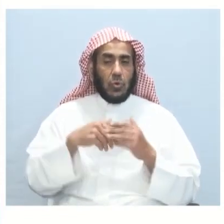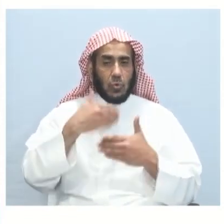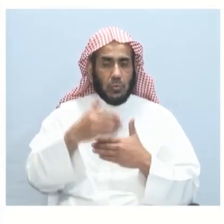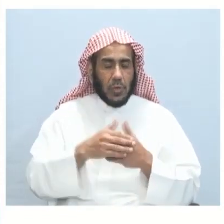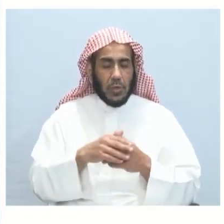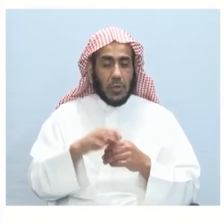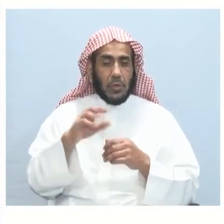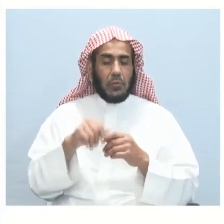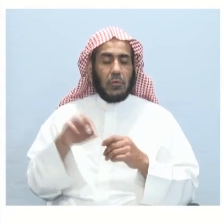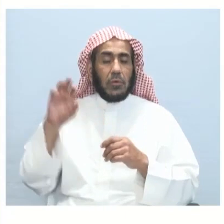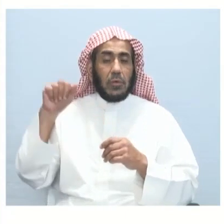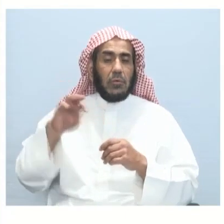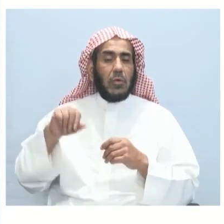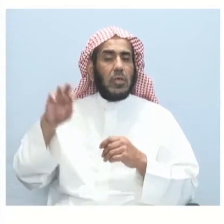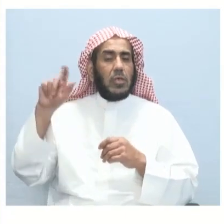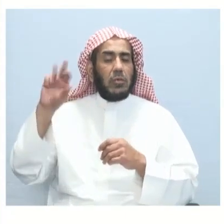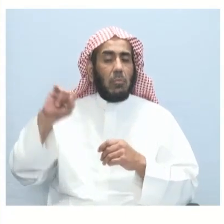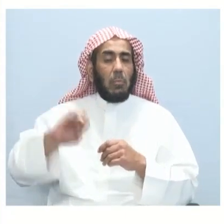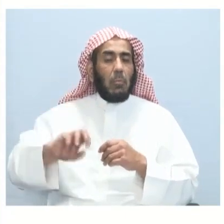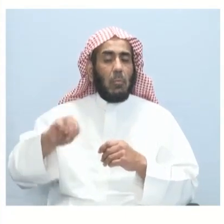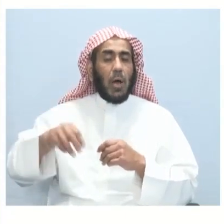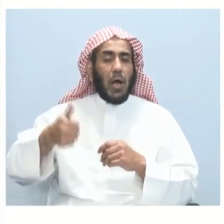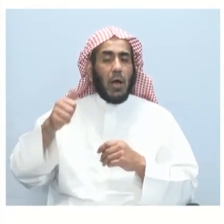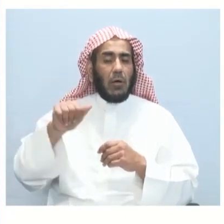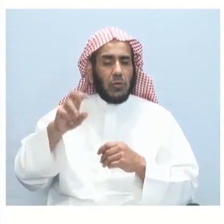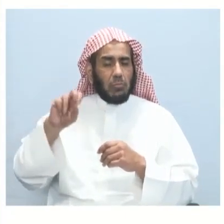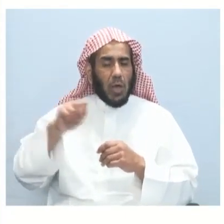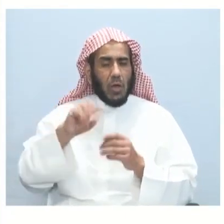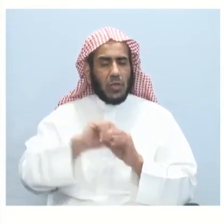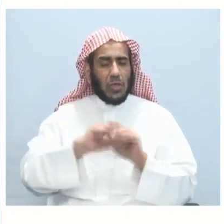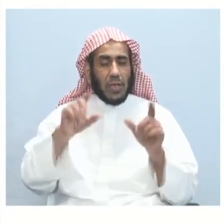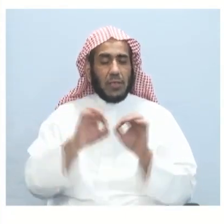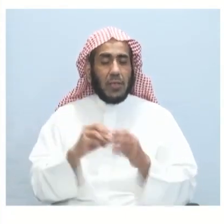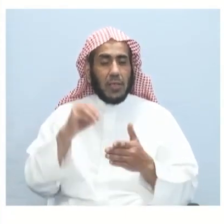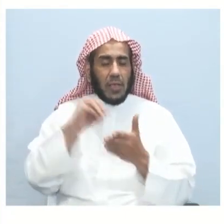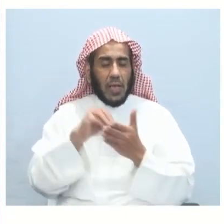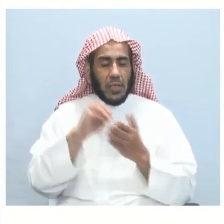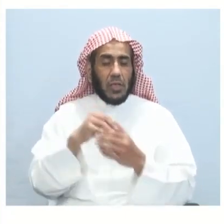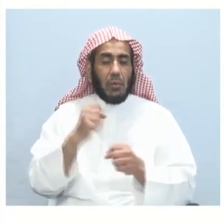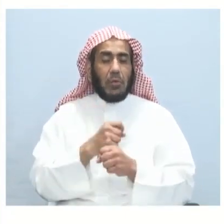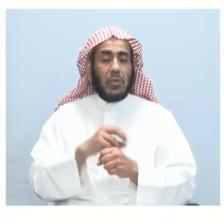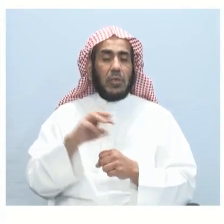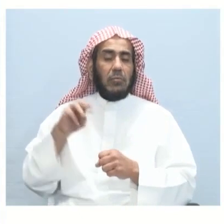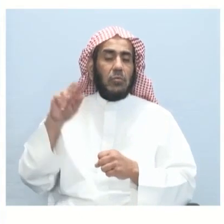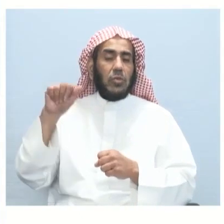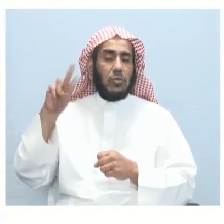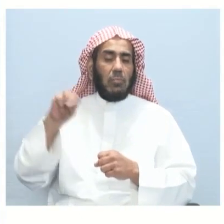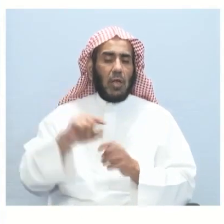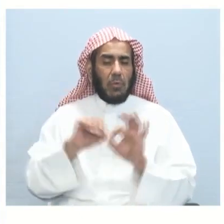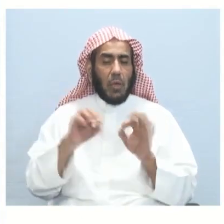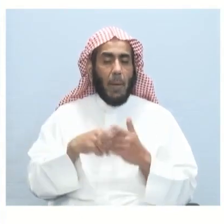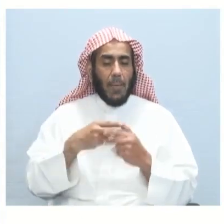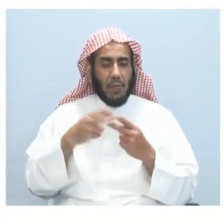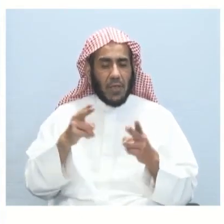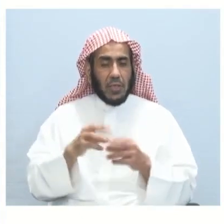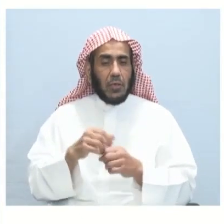سمارت او اسم سمارت ارت جاهزه تطبيق عملي على ادراج رسم سمارت ارت بعد